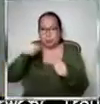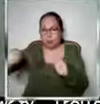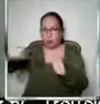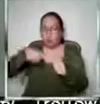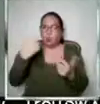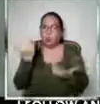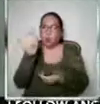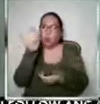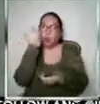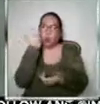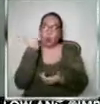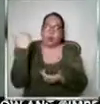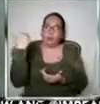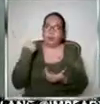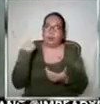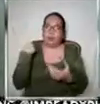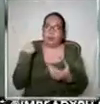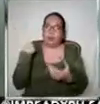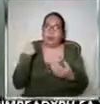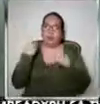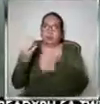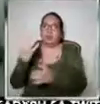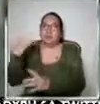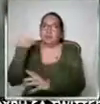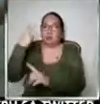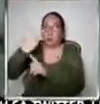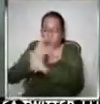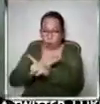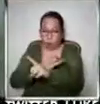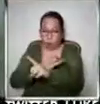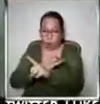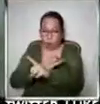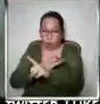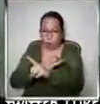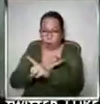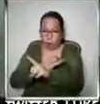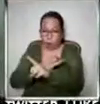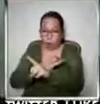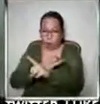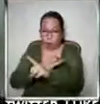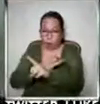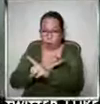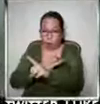na 41,000 families sa bilang ng mahihirap sa Malabon na nasa